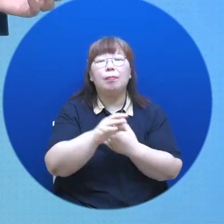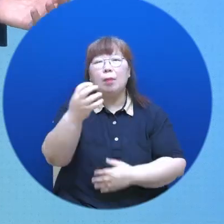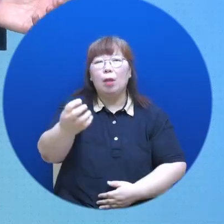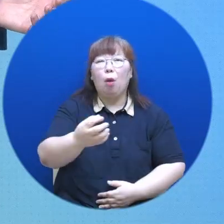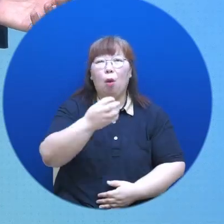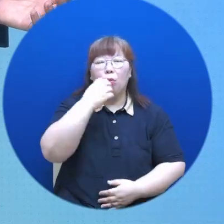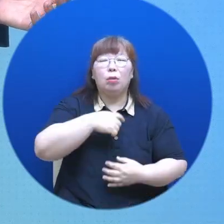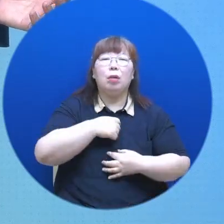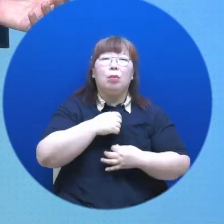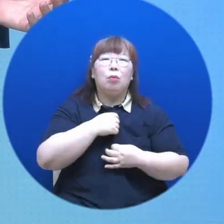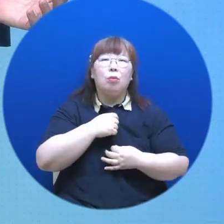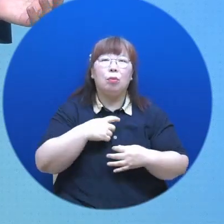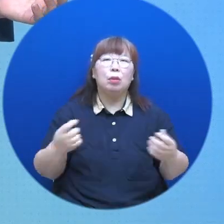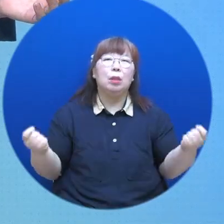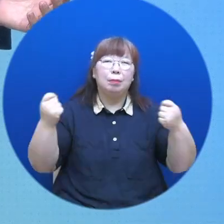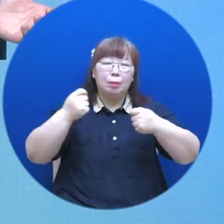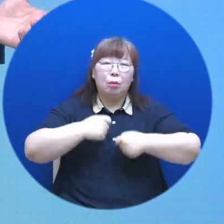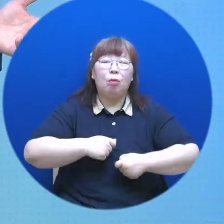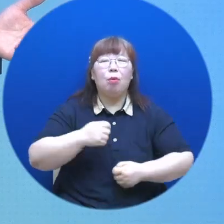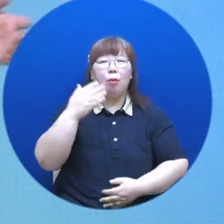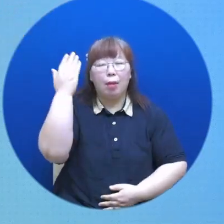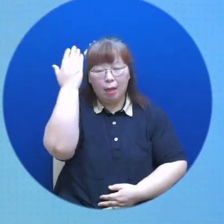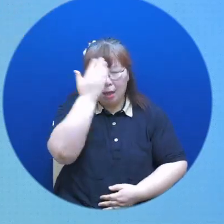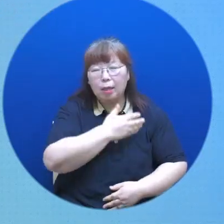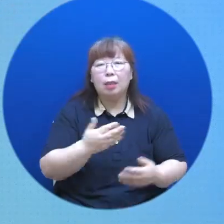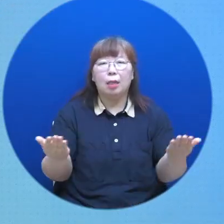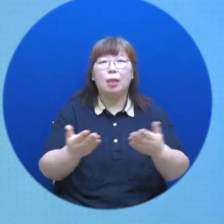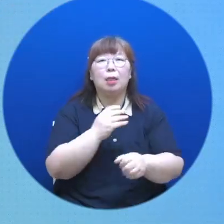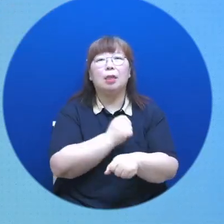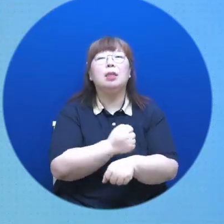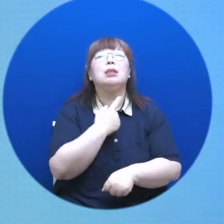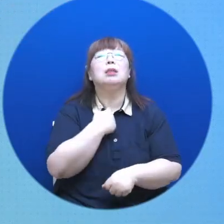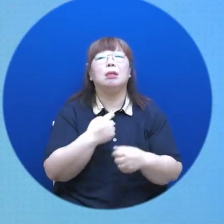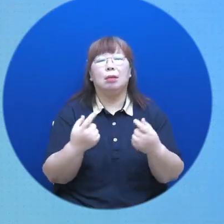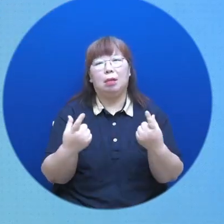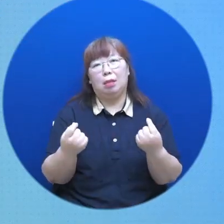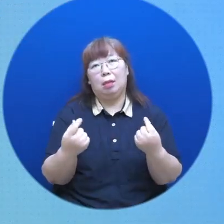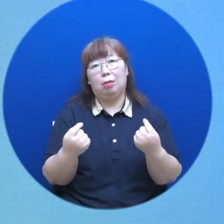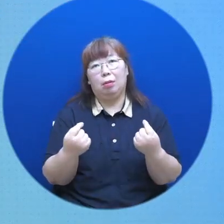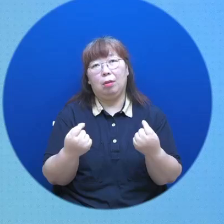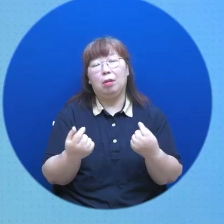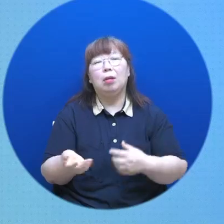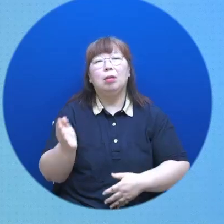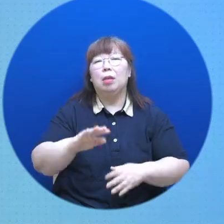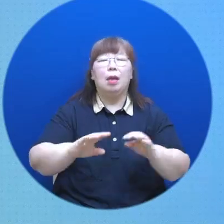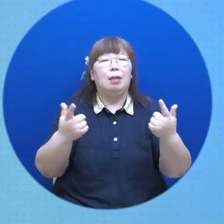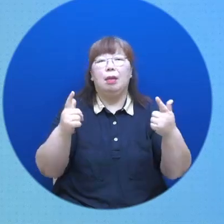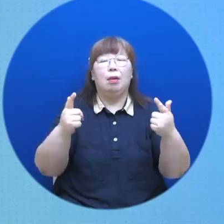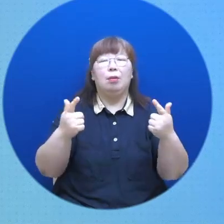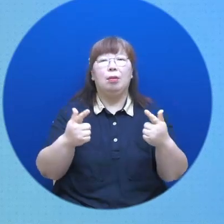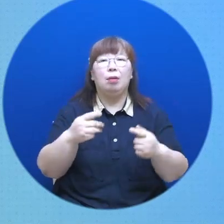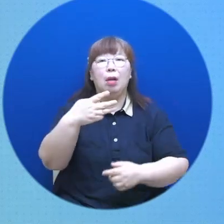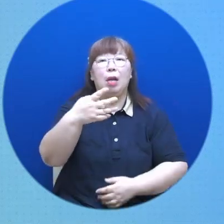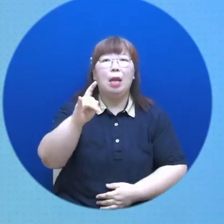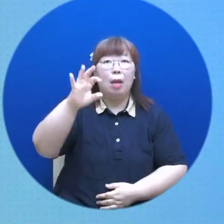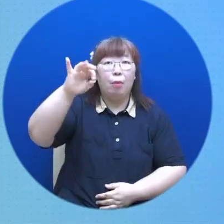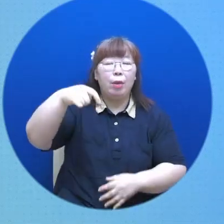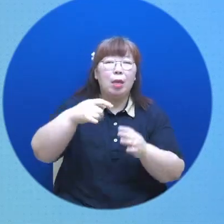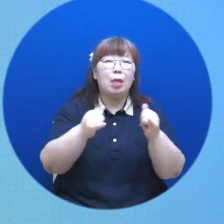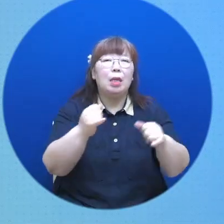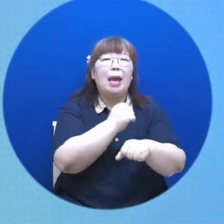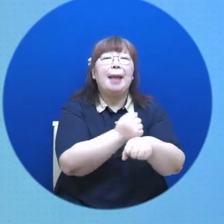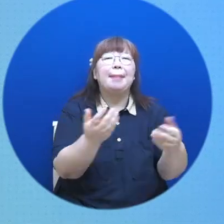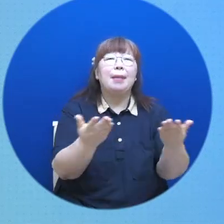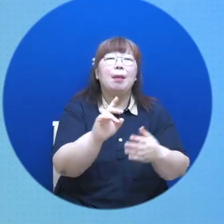옷을 입고 깨끗한 일을 했을 것 같아요. 그러나 그렇지 않습니다. 레위인들이 어떤 일을